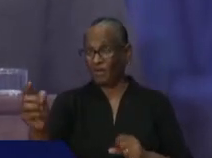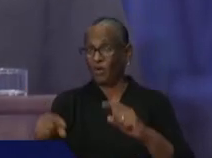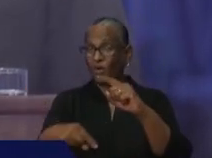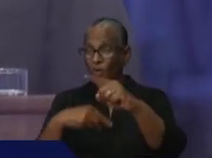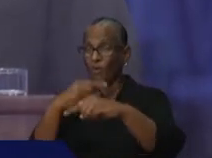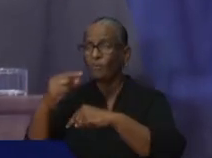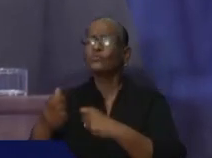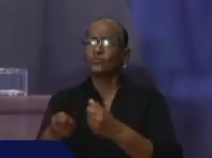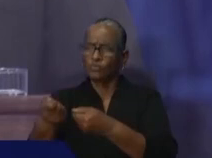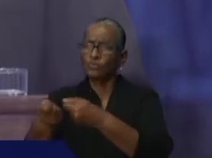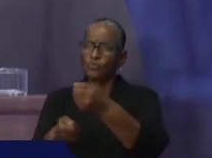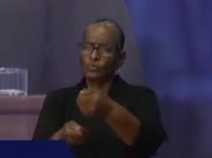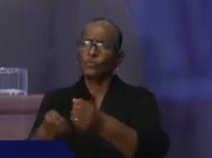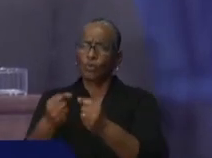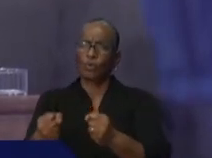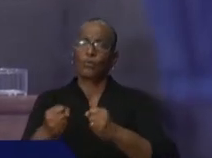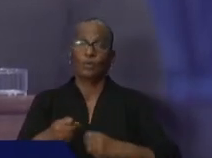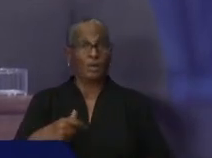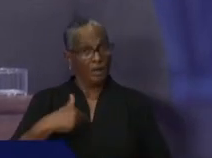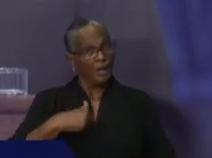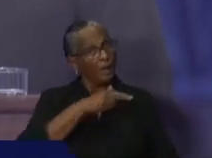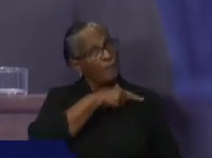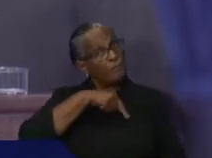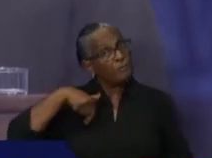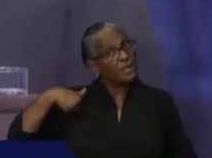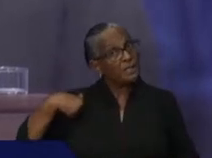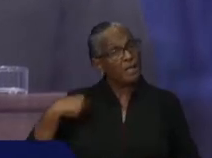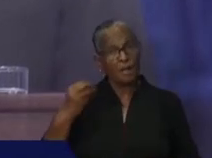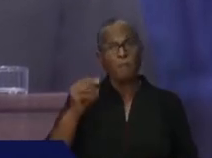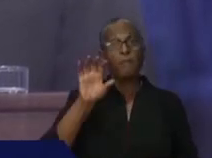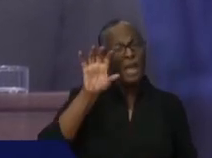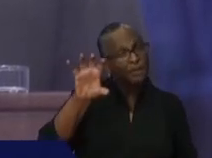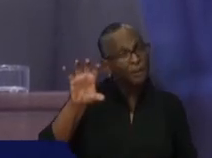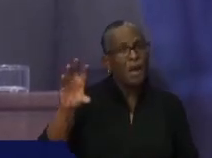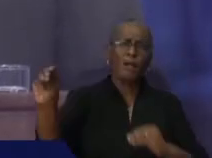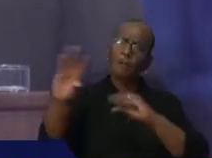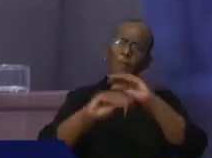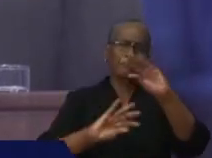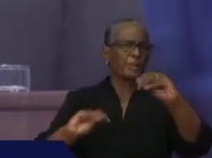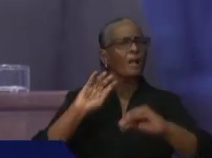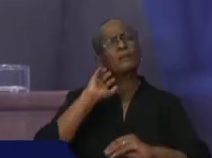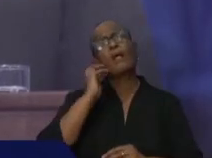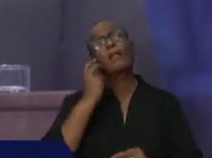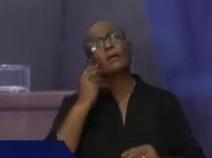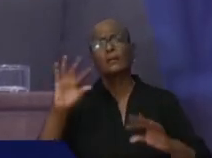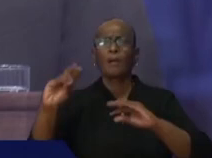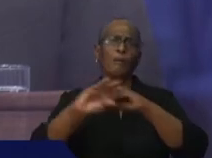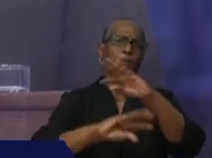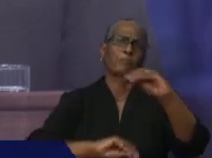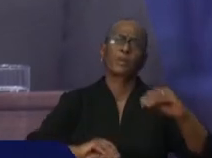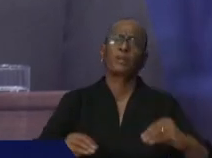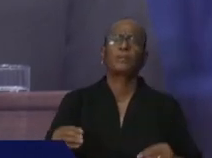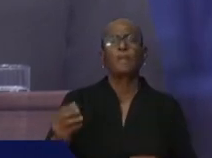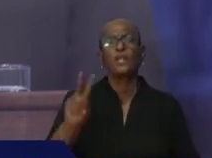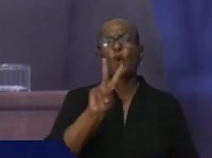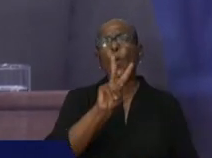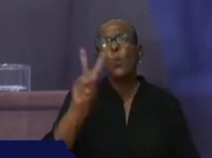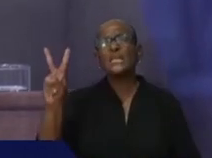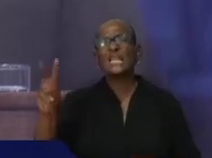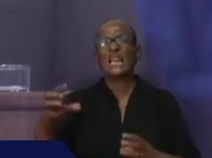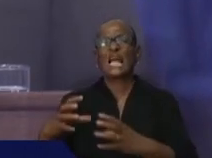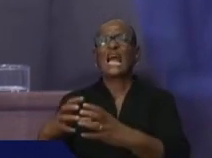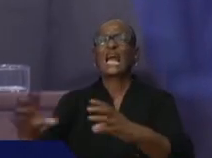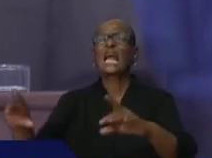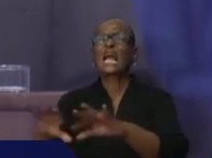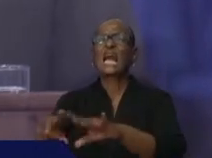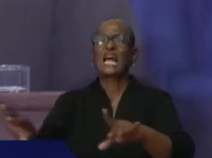ik regelmatig in overleg met de bankiersvereniging, met de cambiohouders, om ook een beroep op hun te